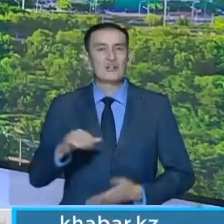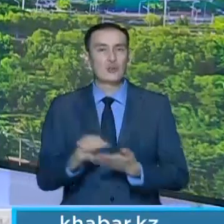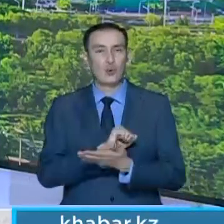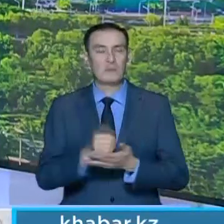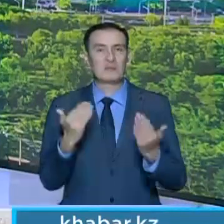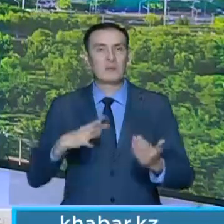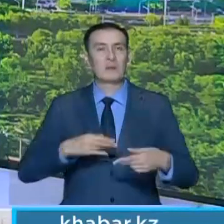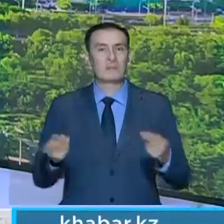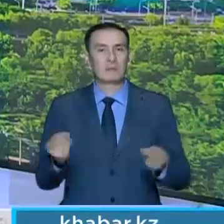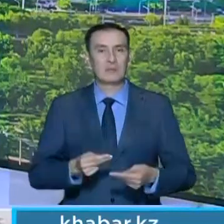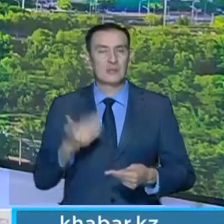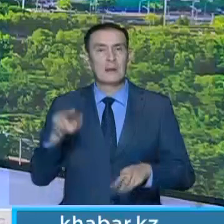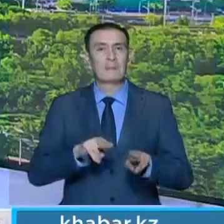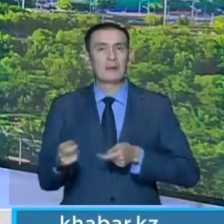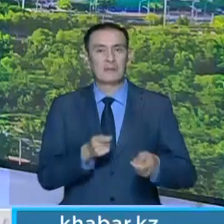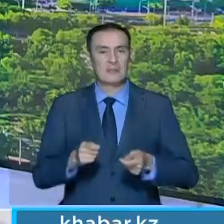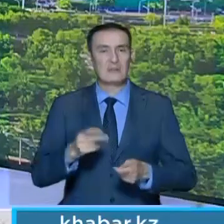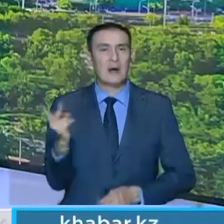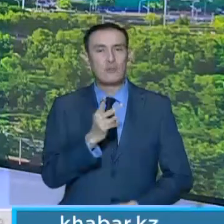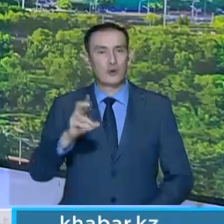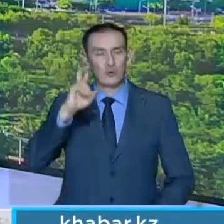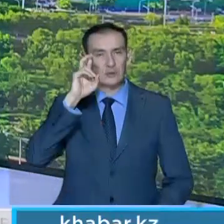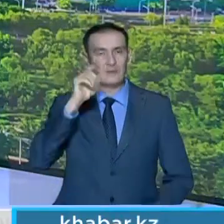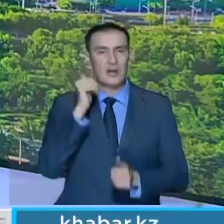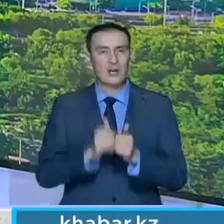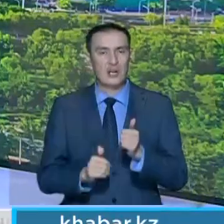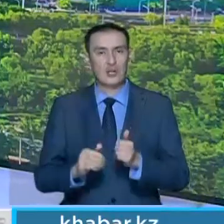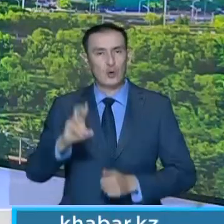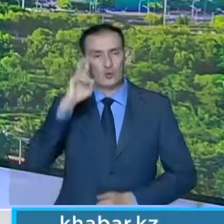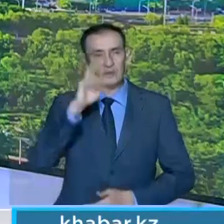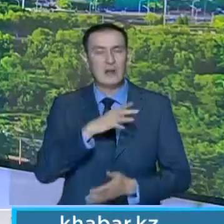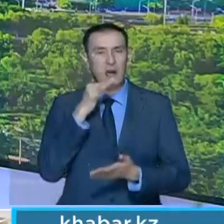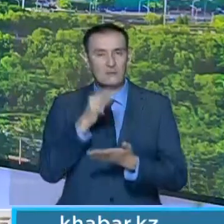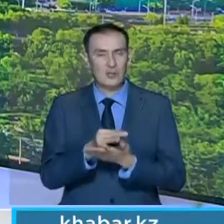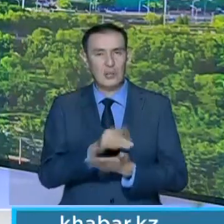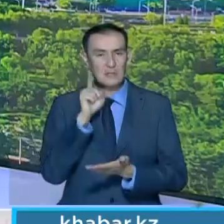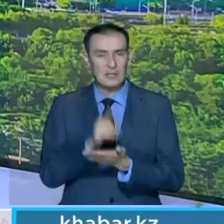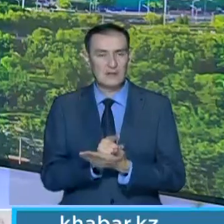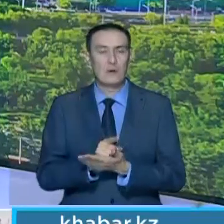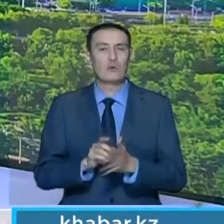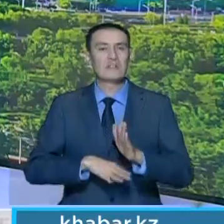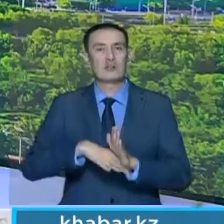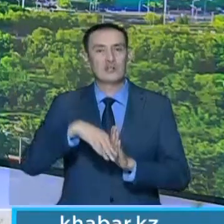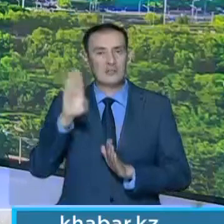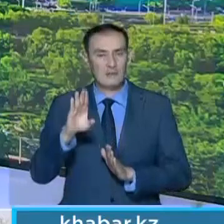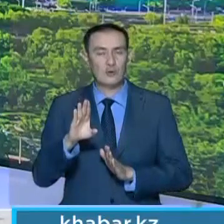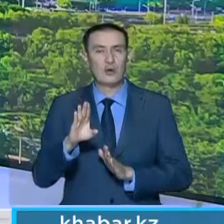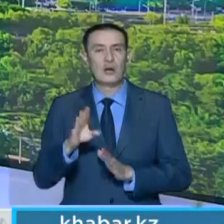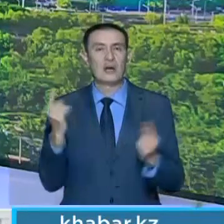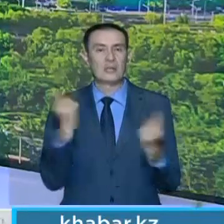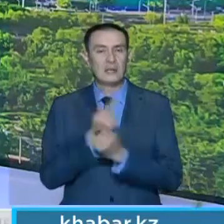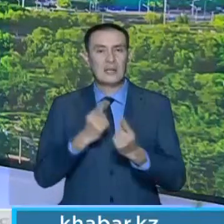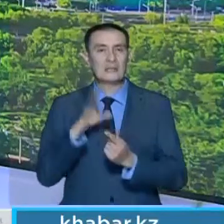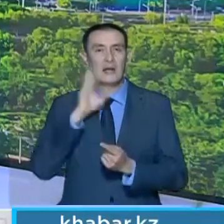документов сегодня был подписан между правительствами обеих стран. Каждая из сторон взяла на себя обязательства по совершенствованию